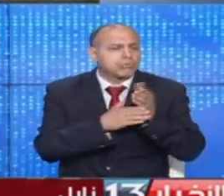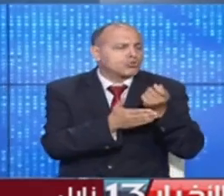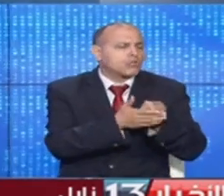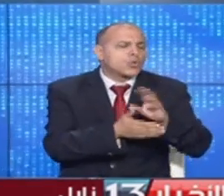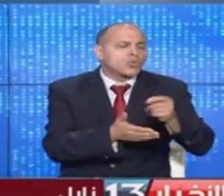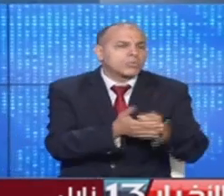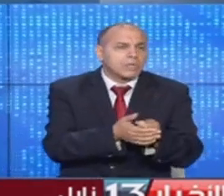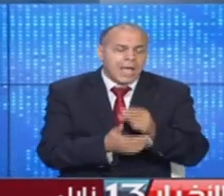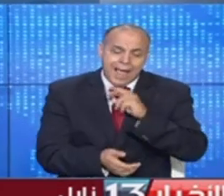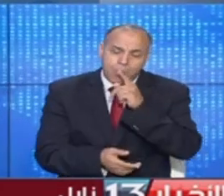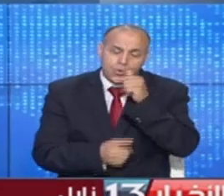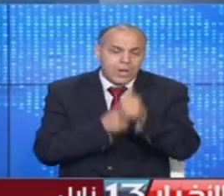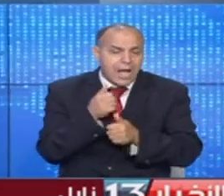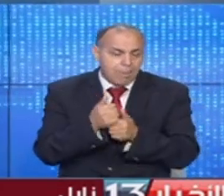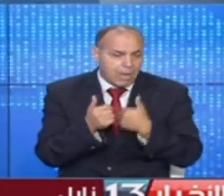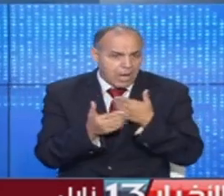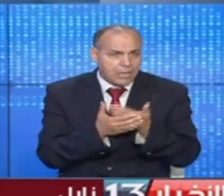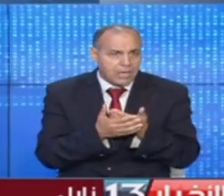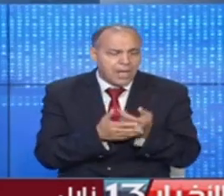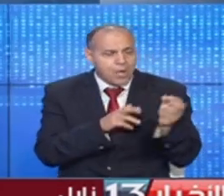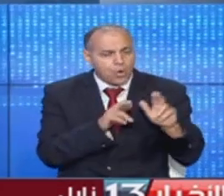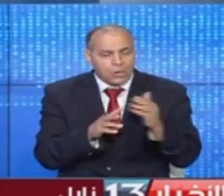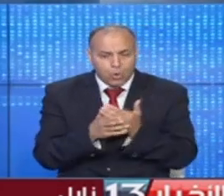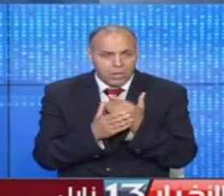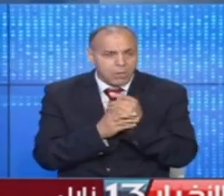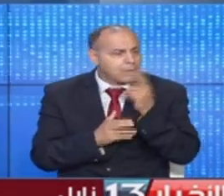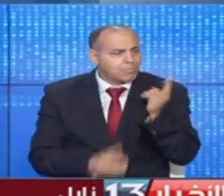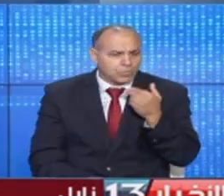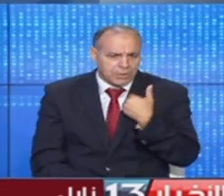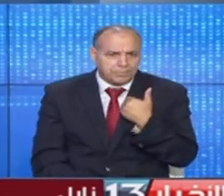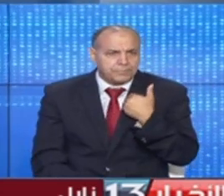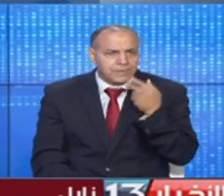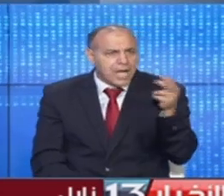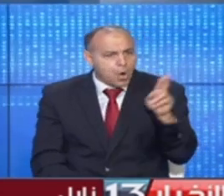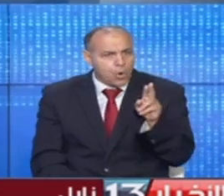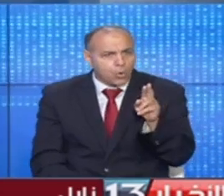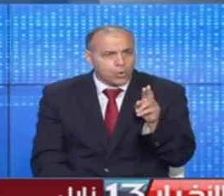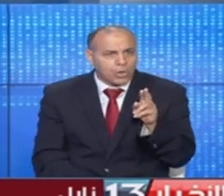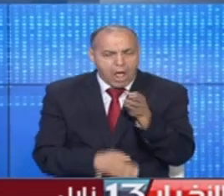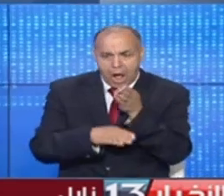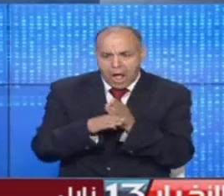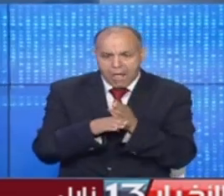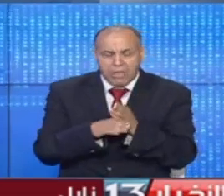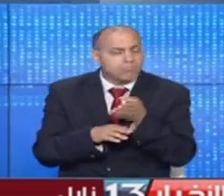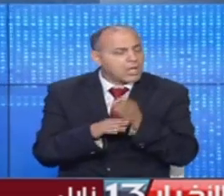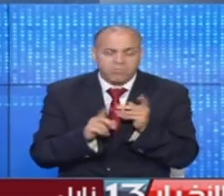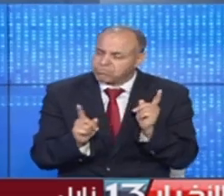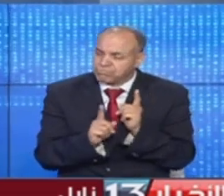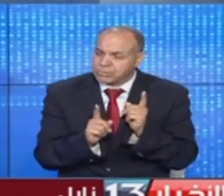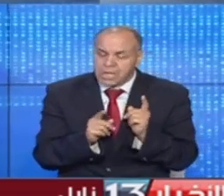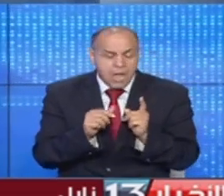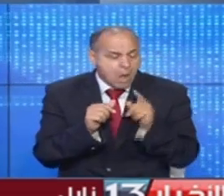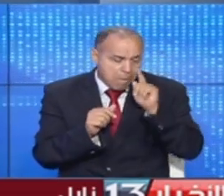تعودنا كل عام يعني ال بالعوده المدرسيه وكل من اجل عوده ما كنش مستعدين ونكون حذرين سوى